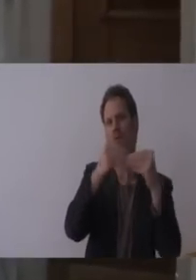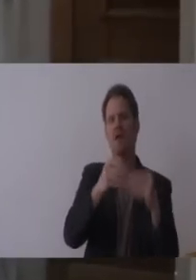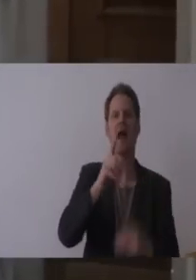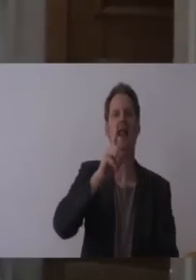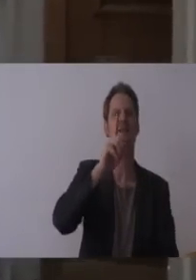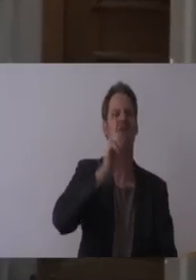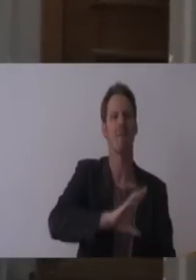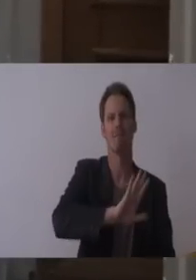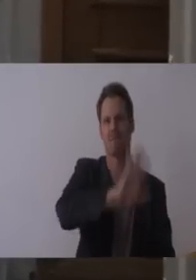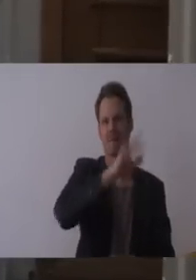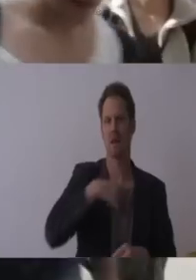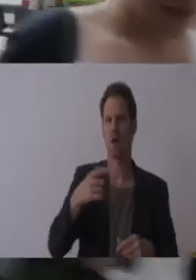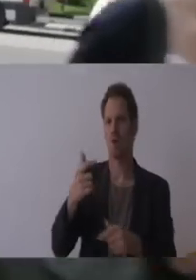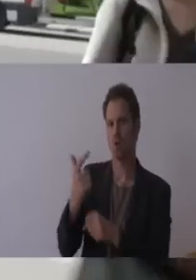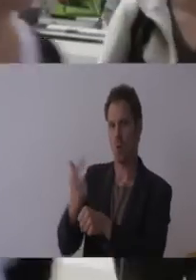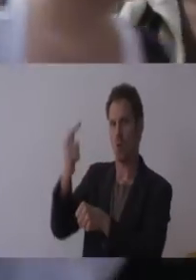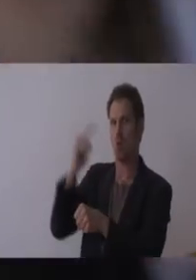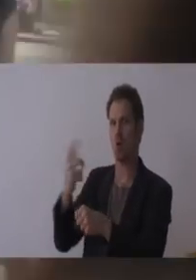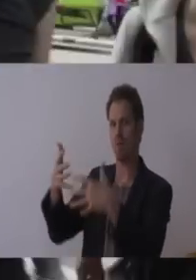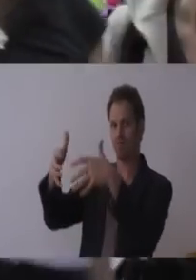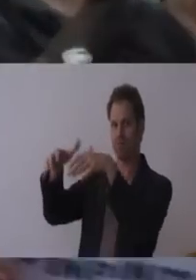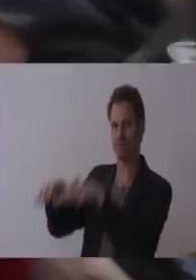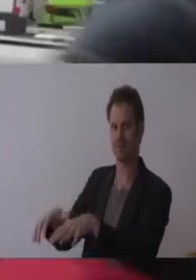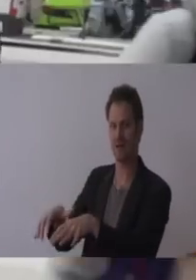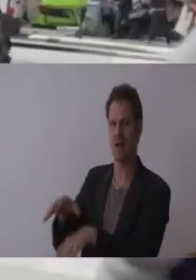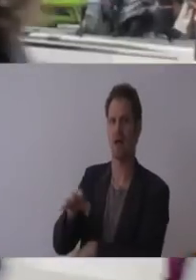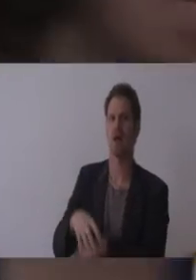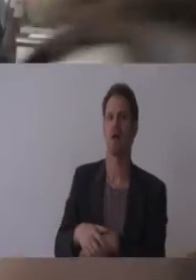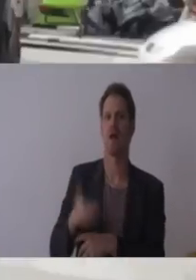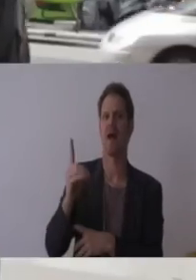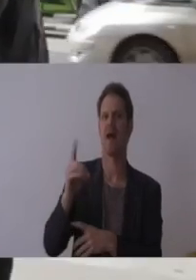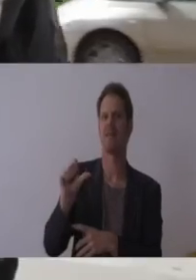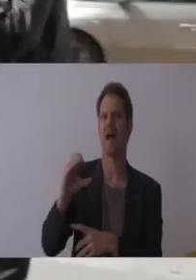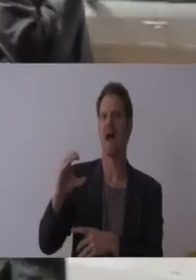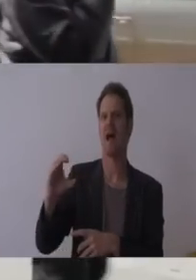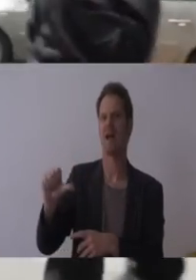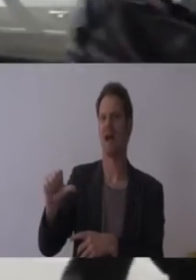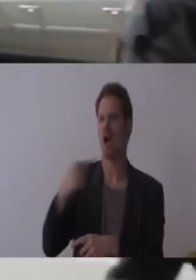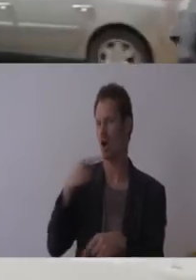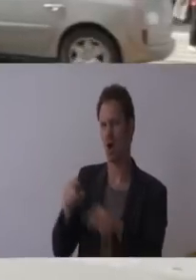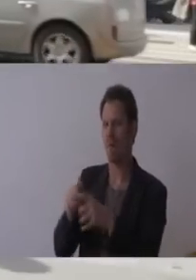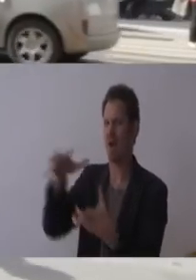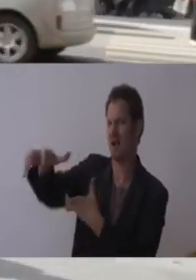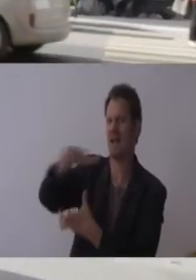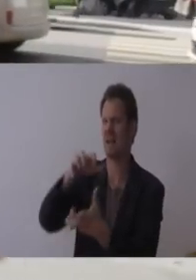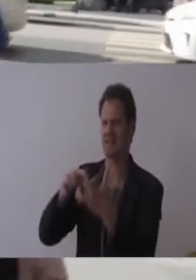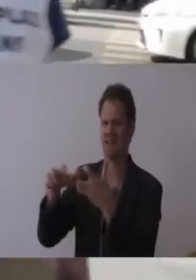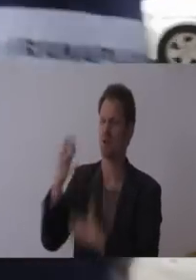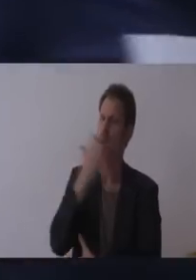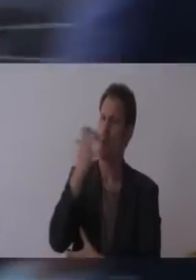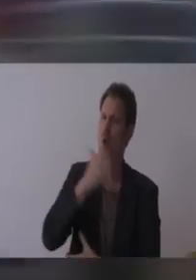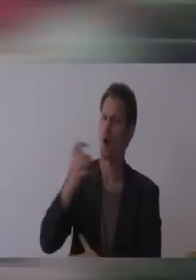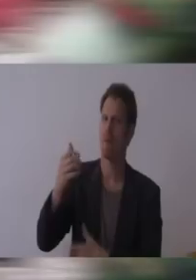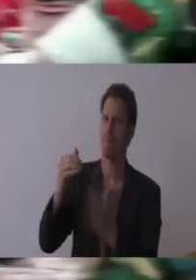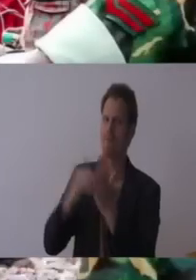2 ans, jour pour jour, après l'effondrement du Rana Plaza à Dhaka, au Bangladesh, pour ce qui est l'une des catastrophes industrielles les plus